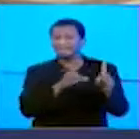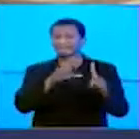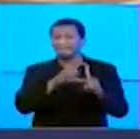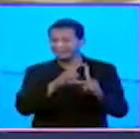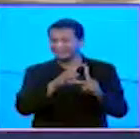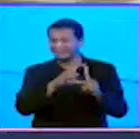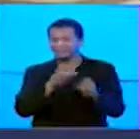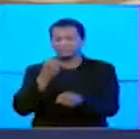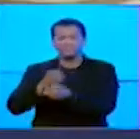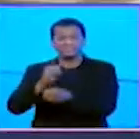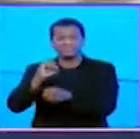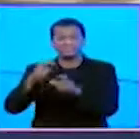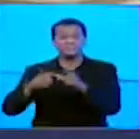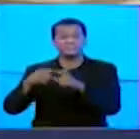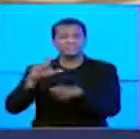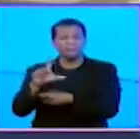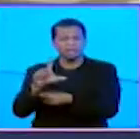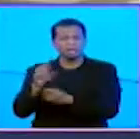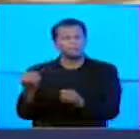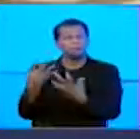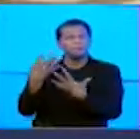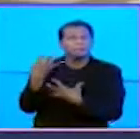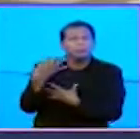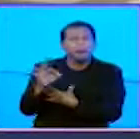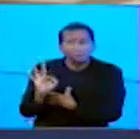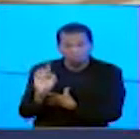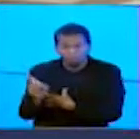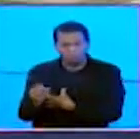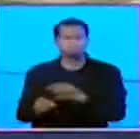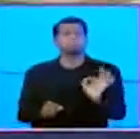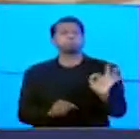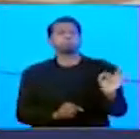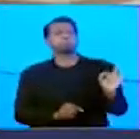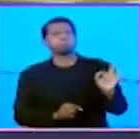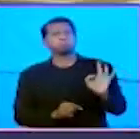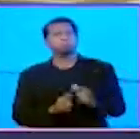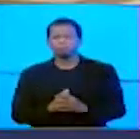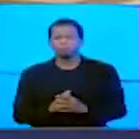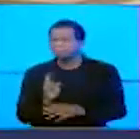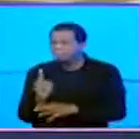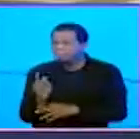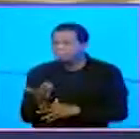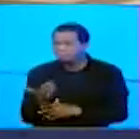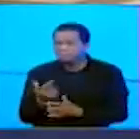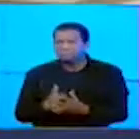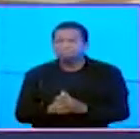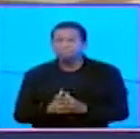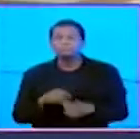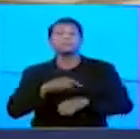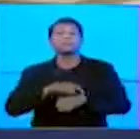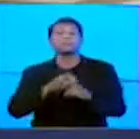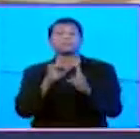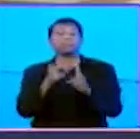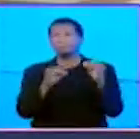belum Hadi update kembali oleh Direktorat reserse kriminal umum dikarenakan memang tadi benar sekali tanpa oleh Tommy Tjokro pada pukul 10-an